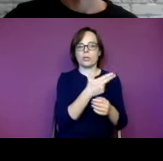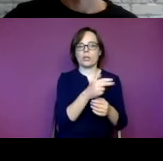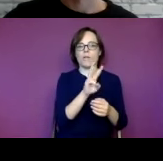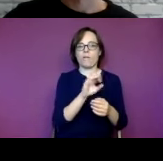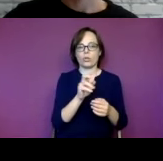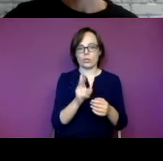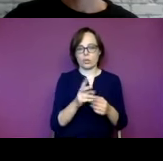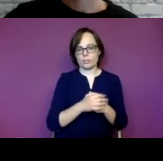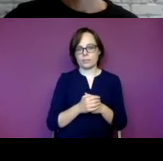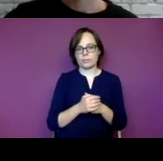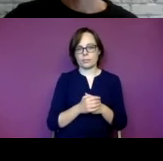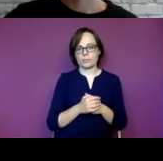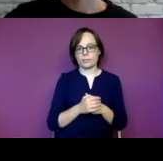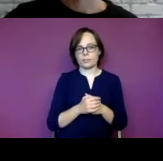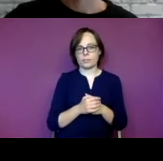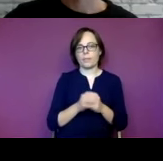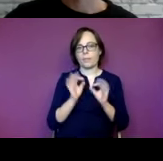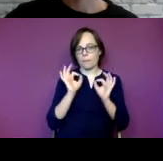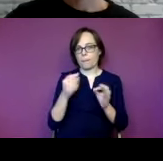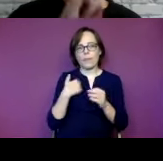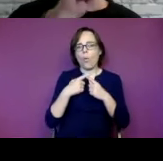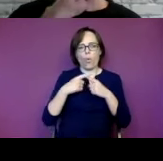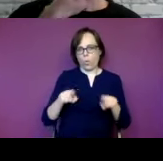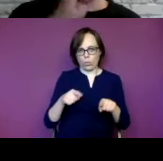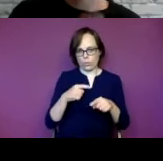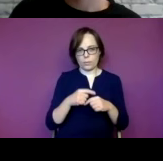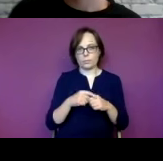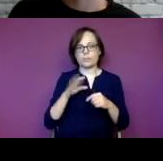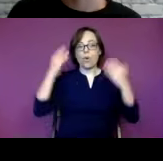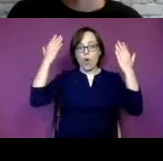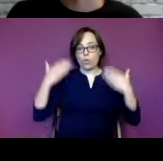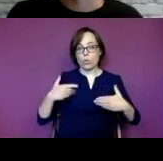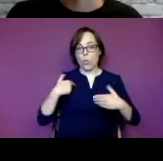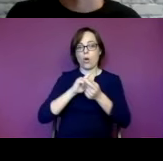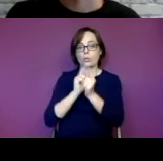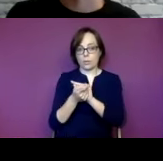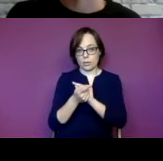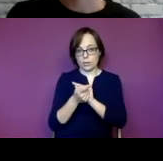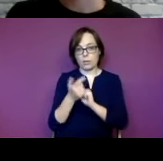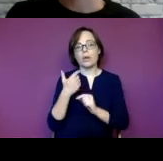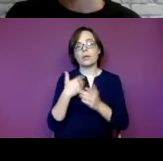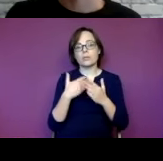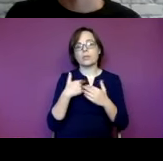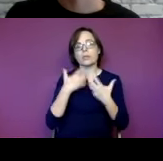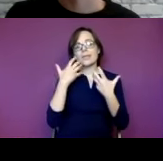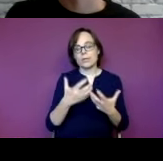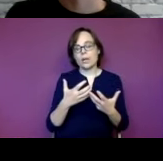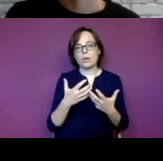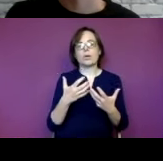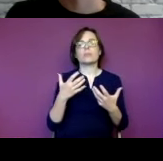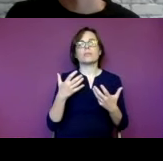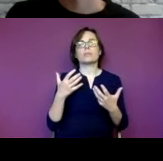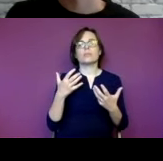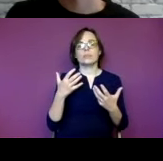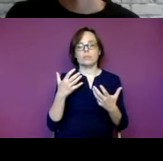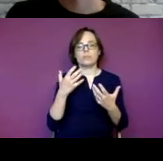Dziękuję. Może ostatnie dwa zdania tylko, ponieważ zmieniłem tło i taką parabolę chciałem zbudować. A mówię, to co Państwo za mną widzą,